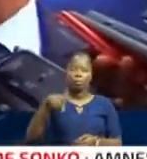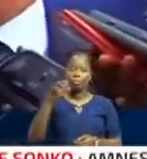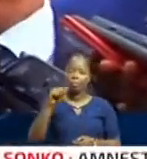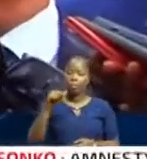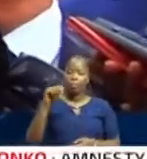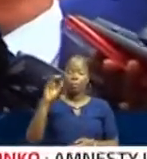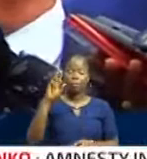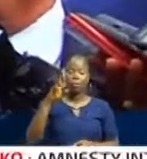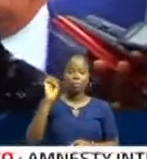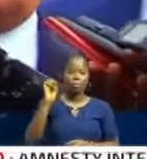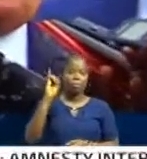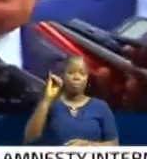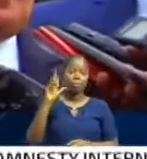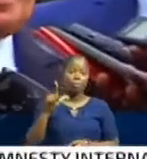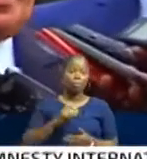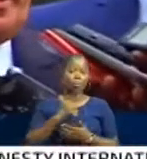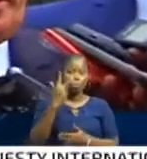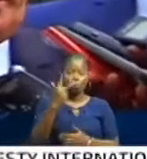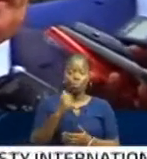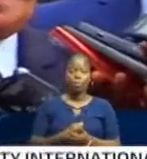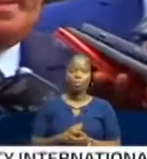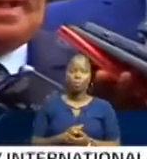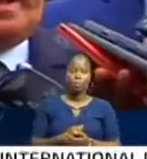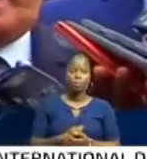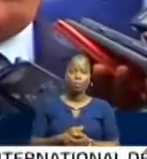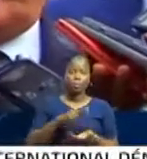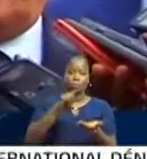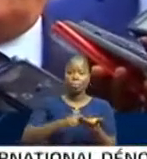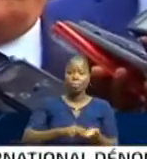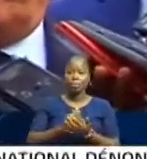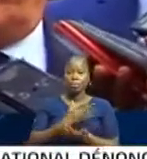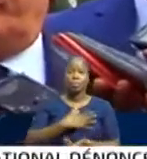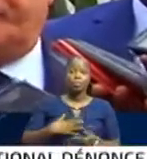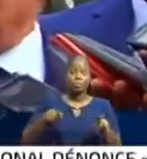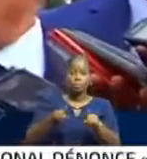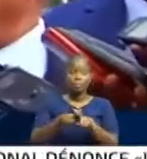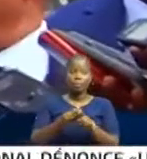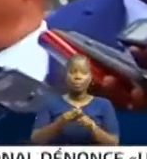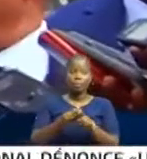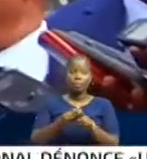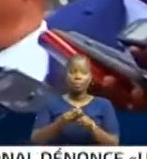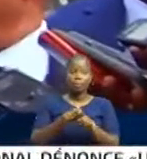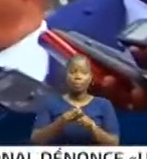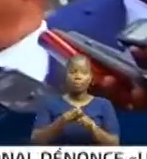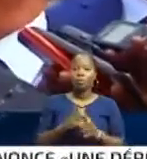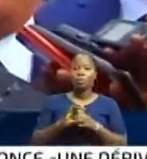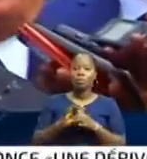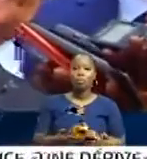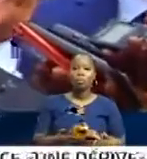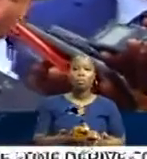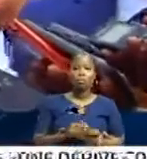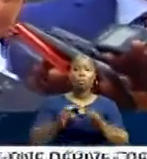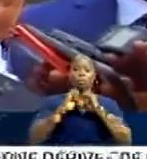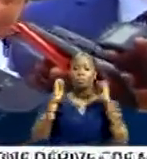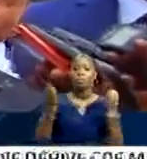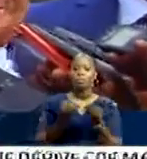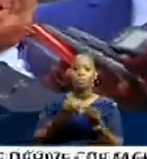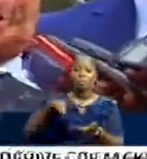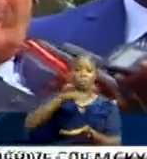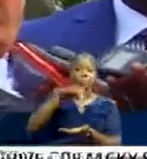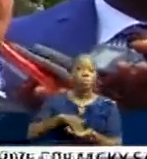sur cette plateforme technique 3 cobas 6000 et la possibilité aussi de d'équipé des centres